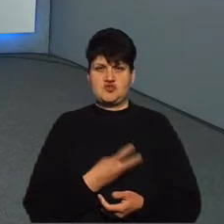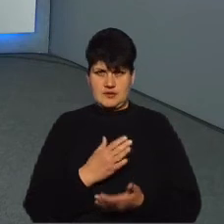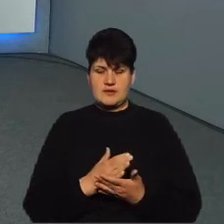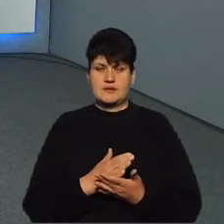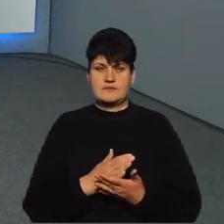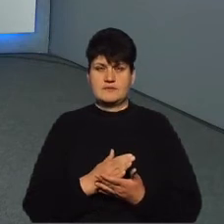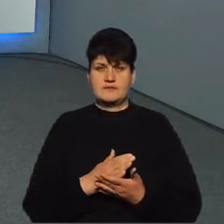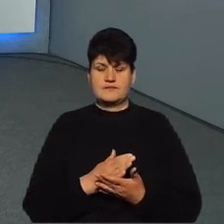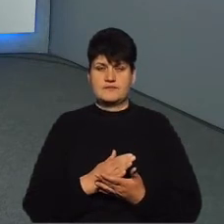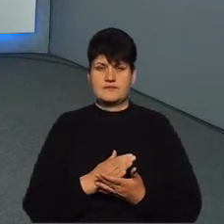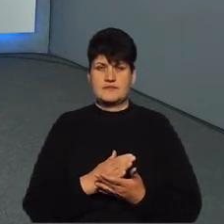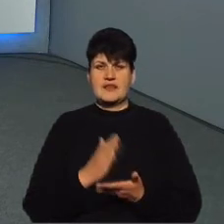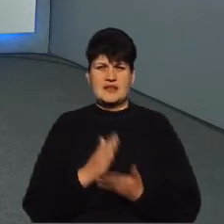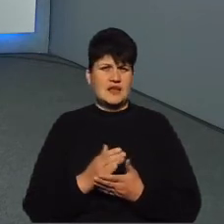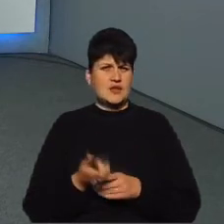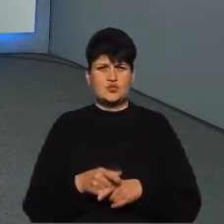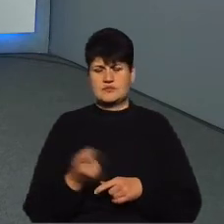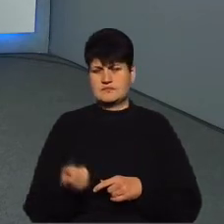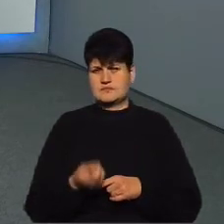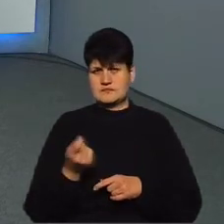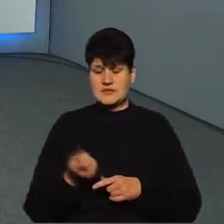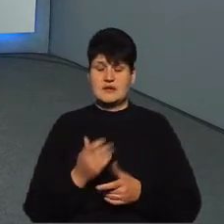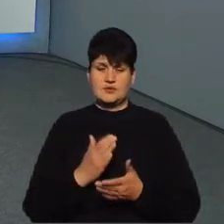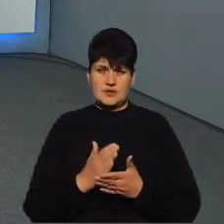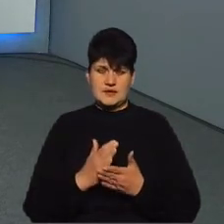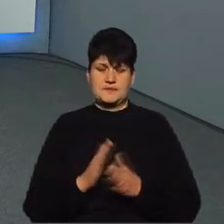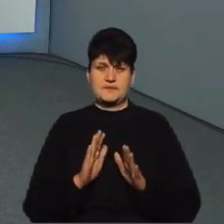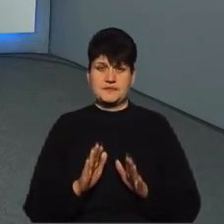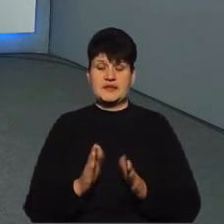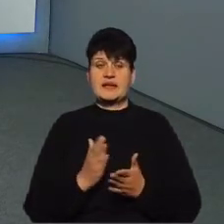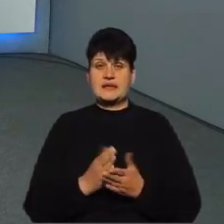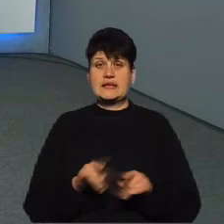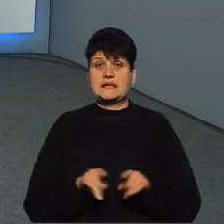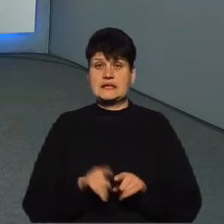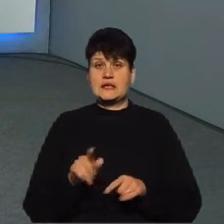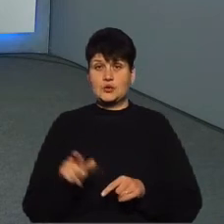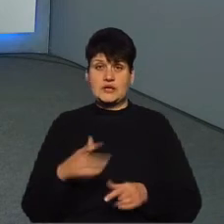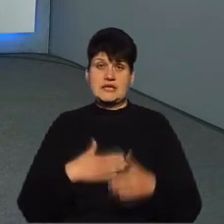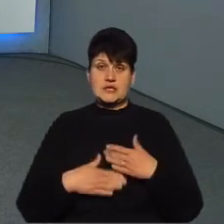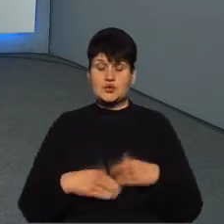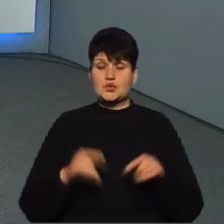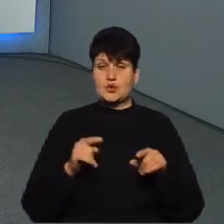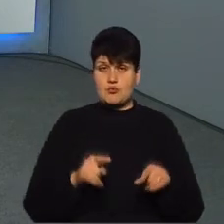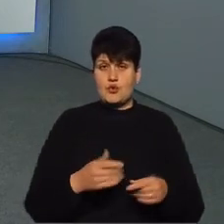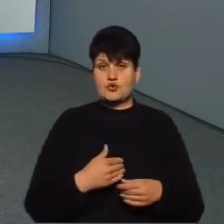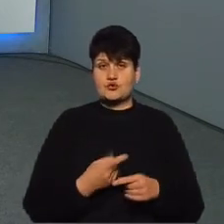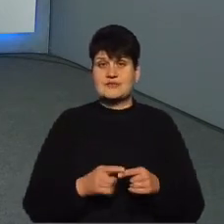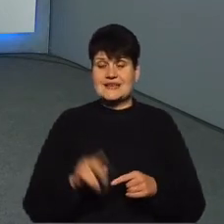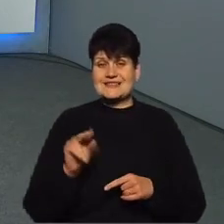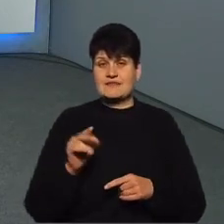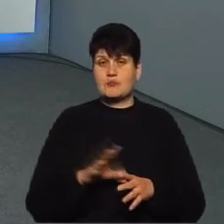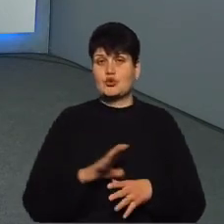області? Є, вкрай низький, на жаль, але є. Є такі люди, я тішусь тому, але хочу, щоб ця цифра була більша. Для того